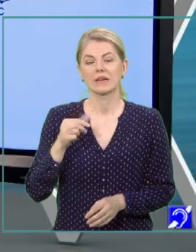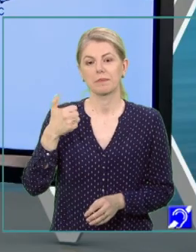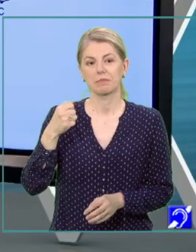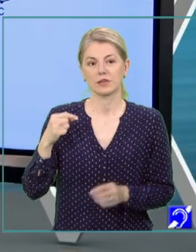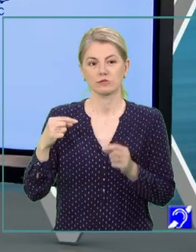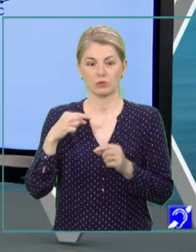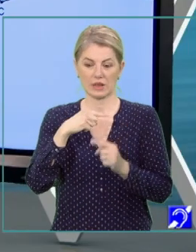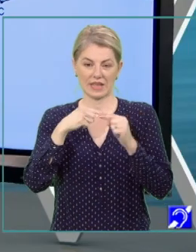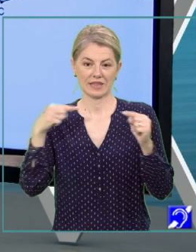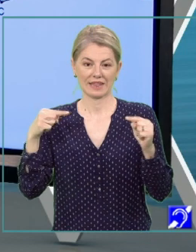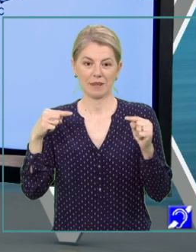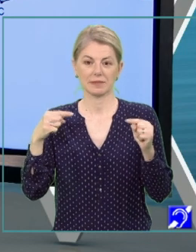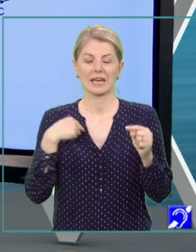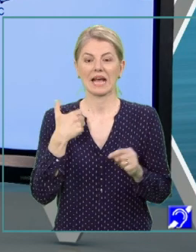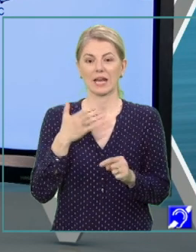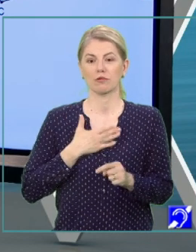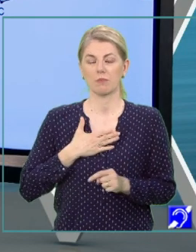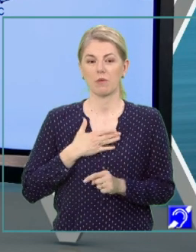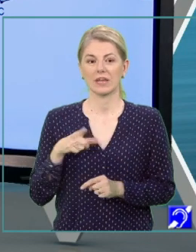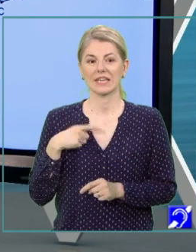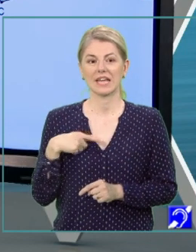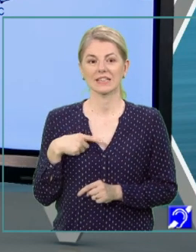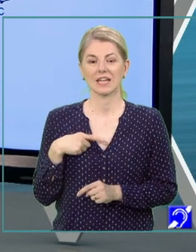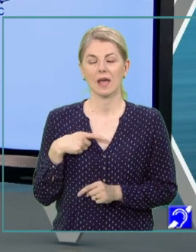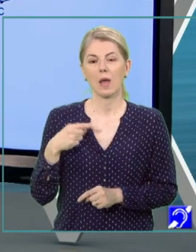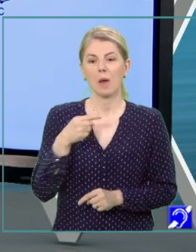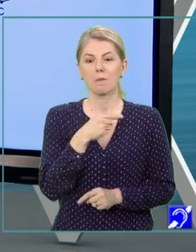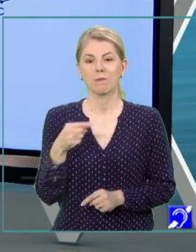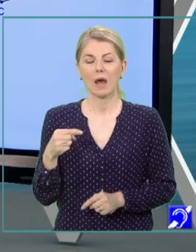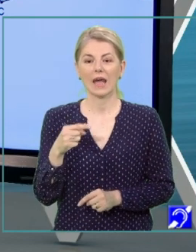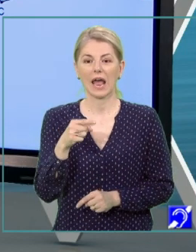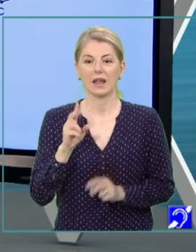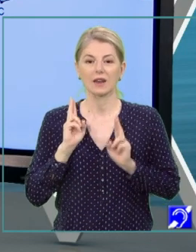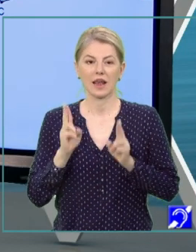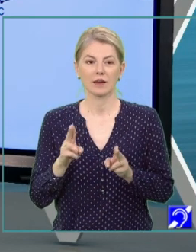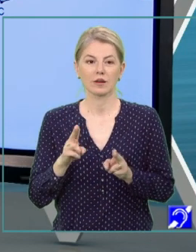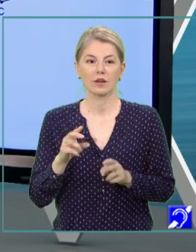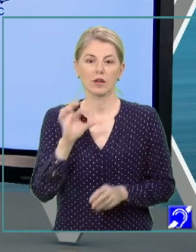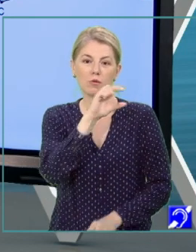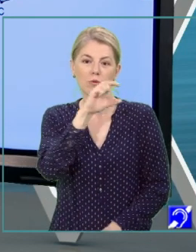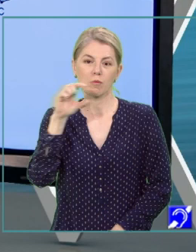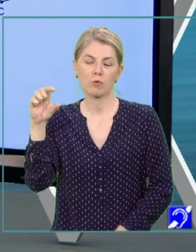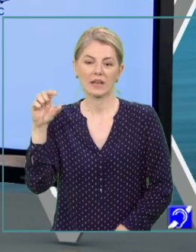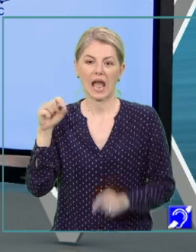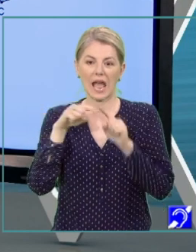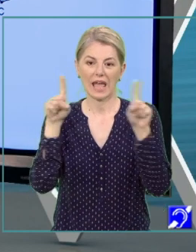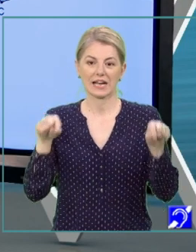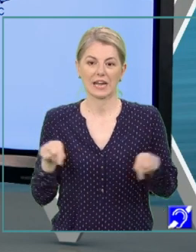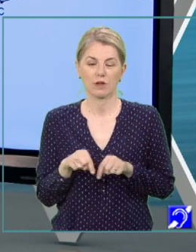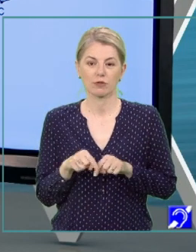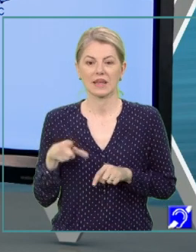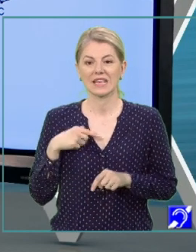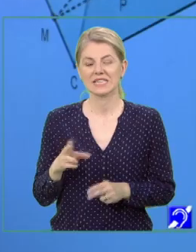acesta, creionul meu este paralel cu această muche a tablei, da? Deci